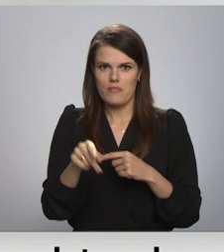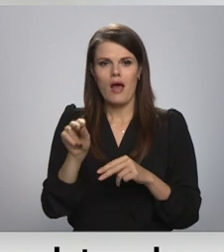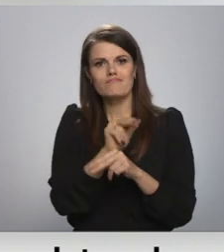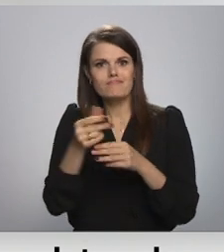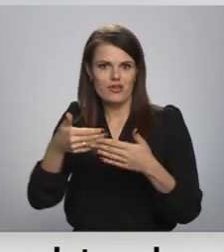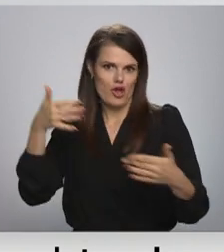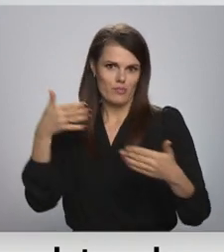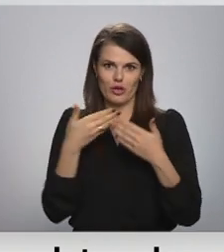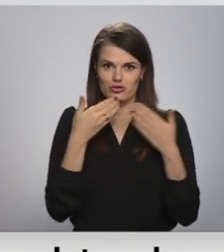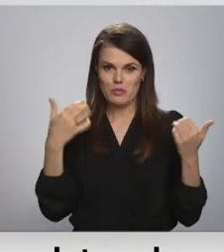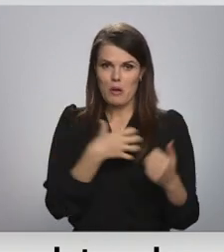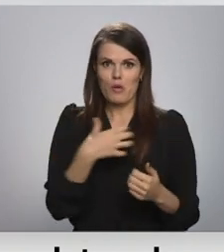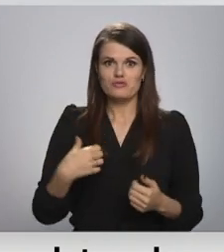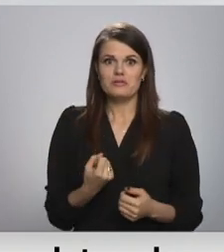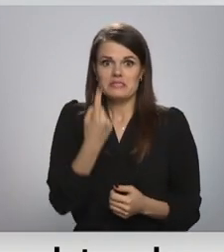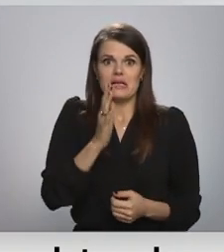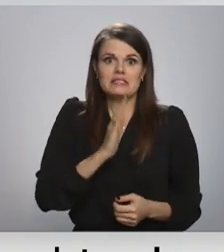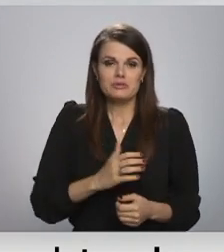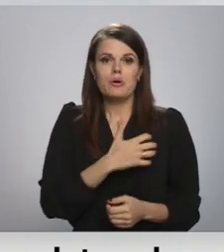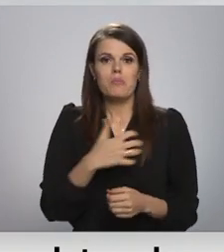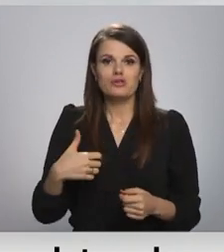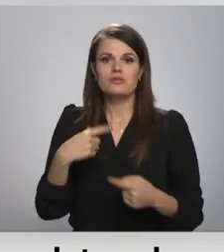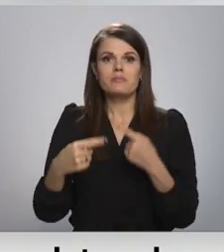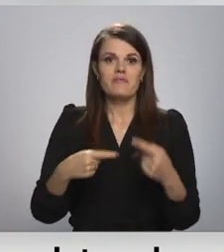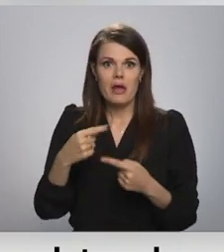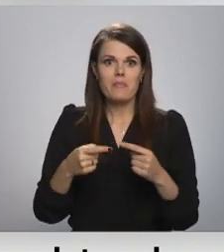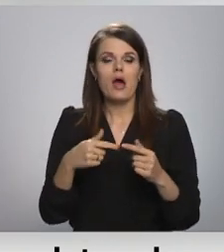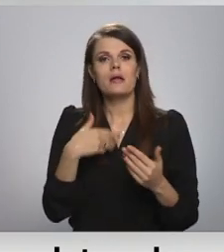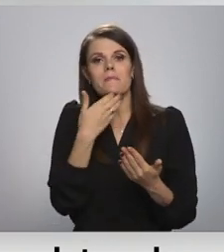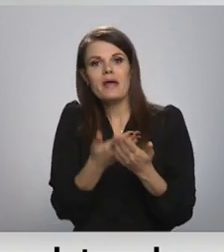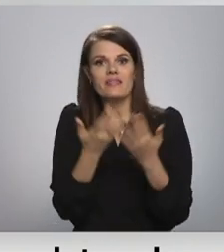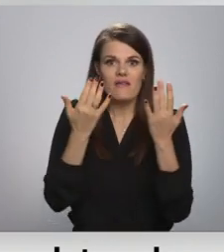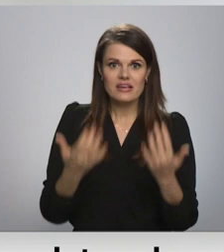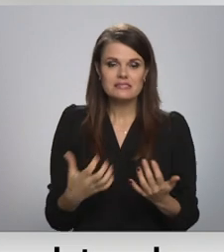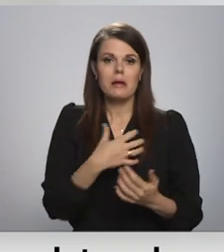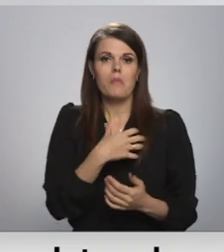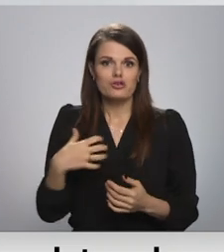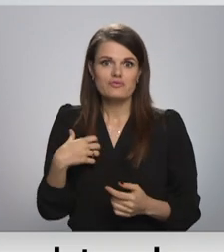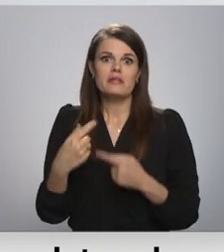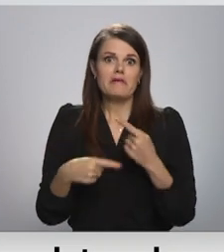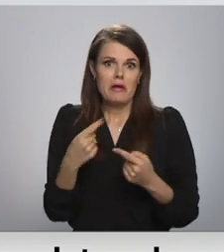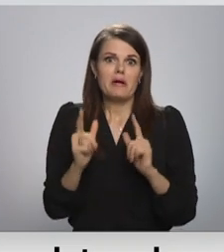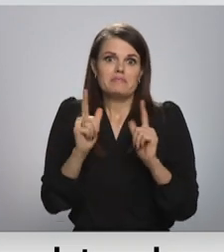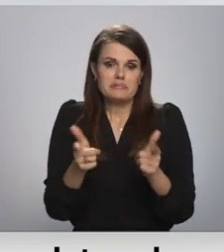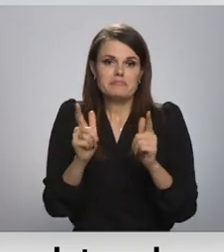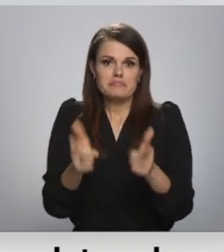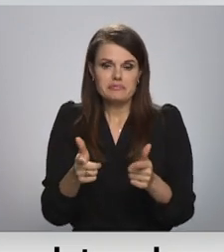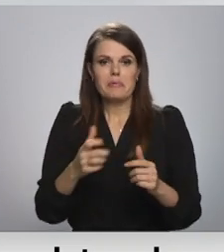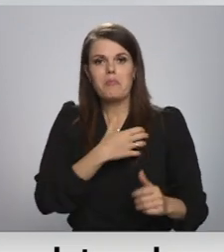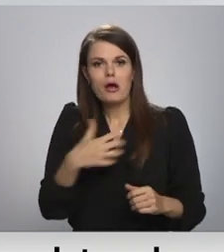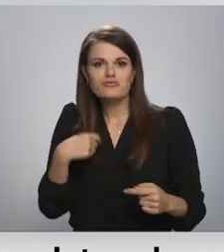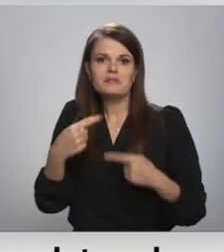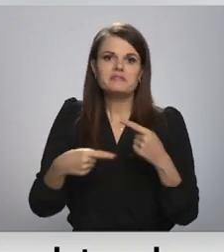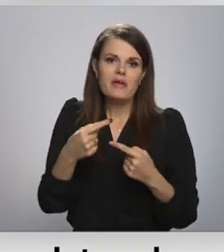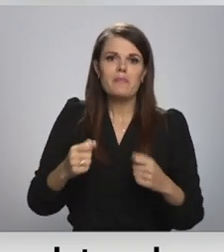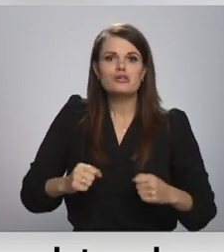pielikt. Pašvaldības būs spiest, jo pašvaldības vienmēr, ja viņām piedāvā risinājumu, viņas jau nesaka nē, viņas mēģinās kaut